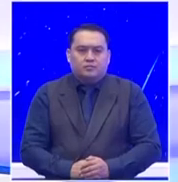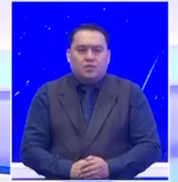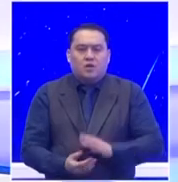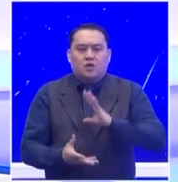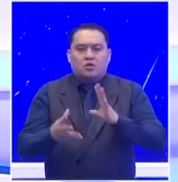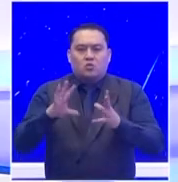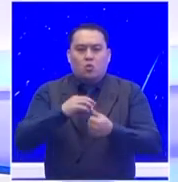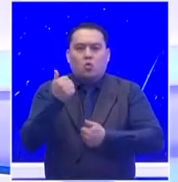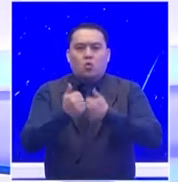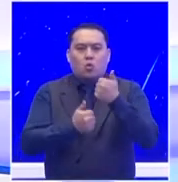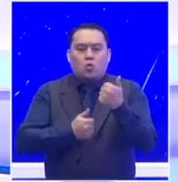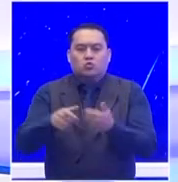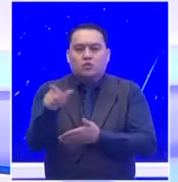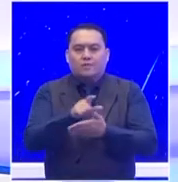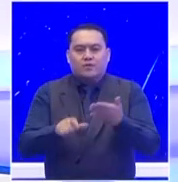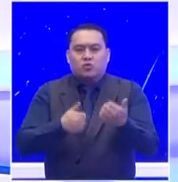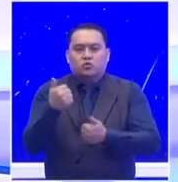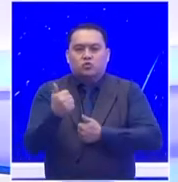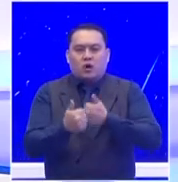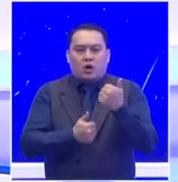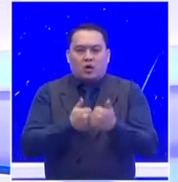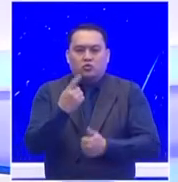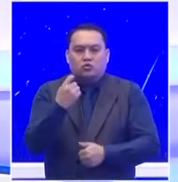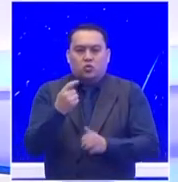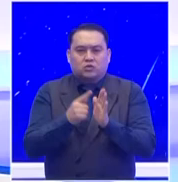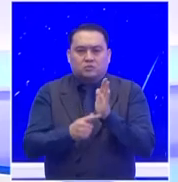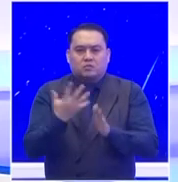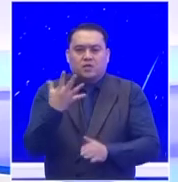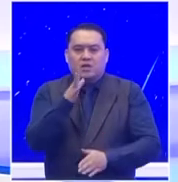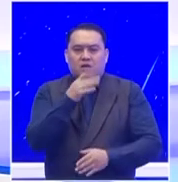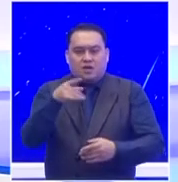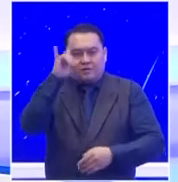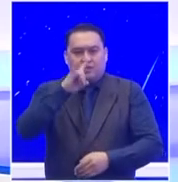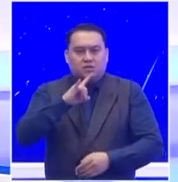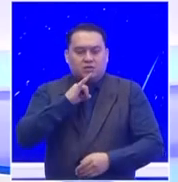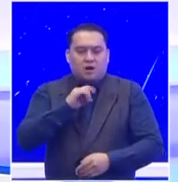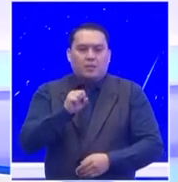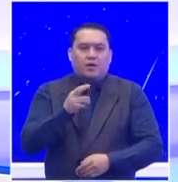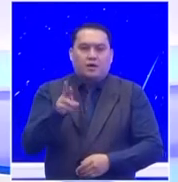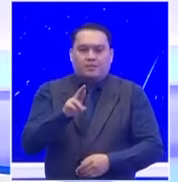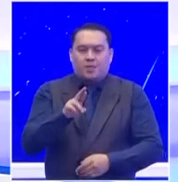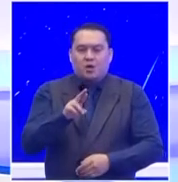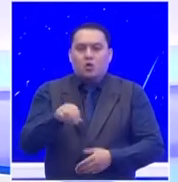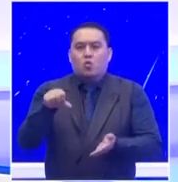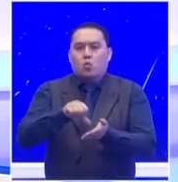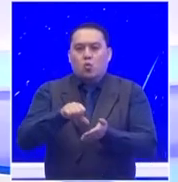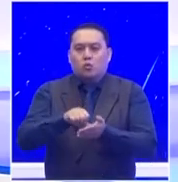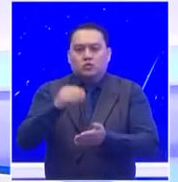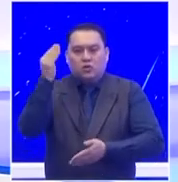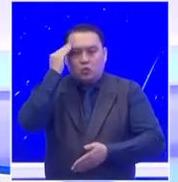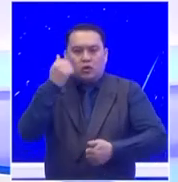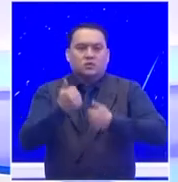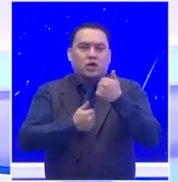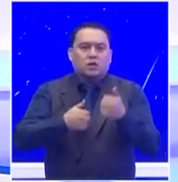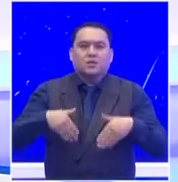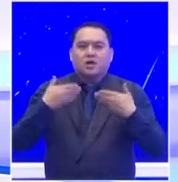Подведены итоги конкурса чтецов «Ортак Абай», посвященных 175-летию великого казахского мыслителя. Участниками интеллектуального соревнования